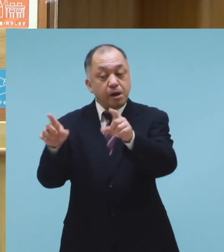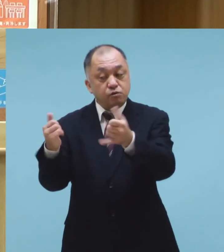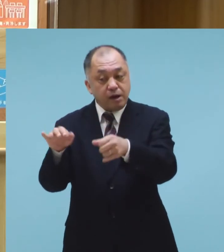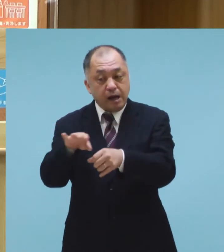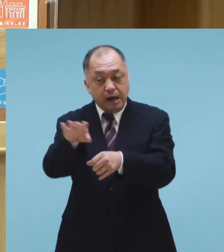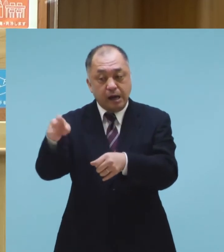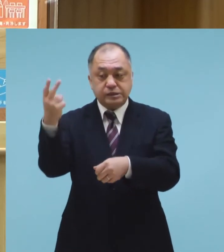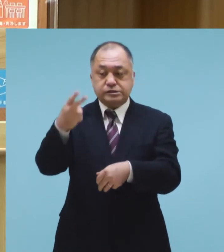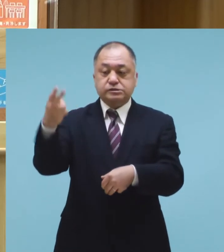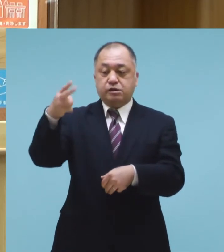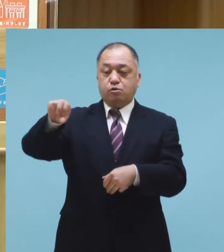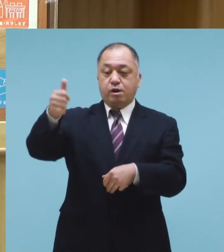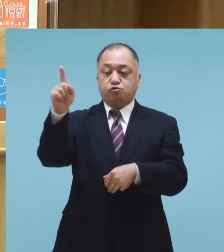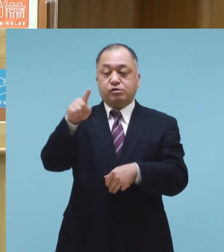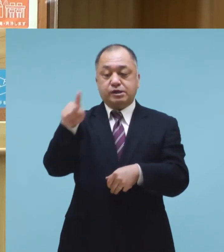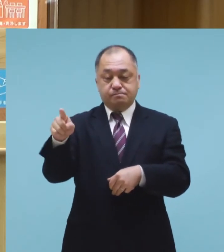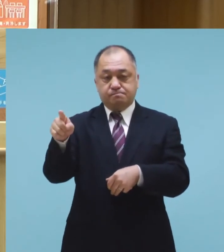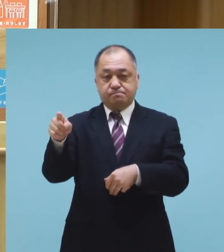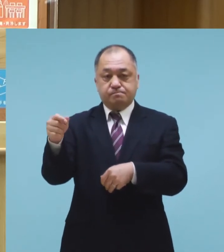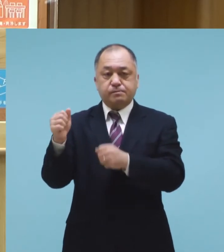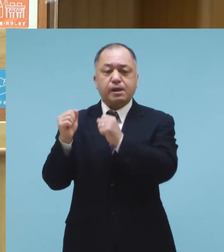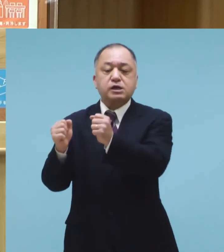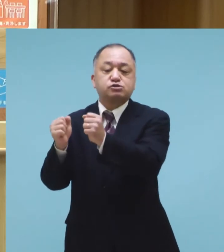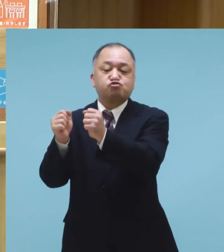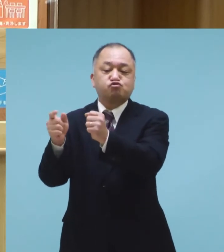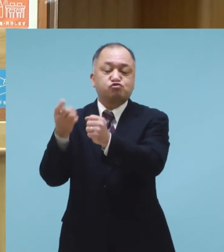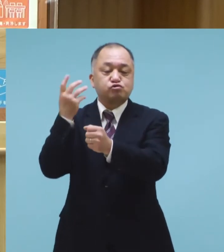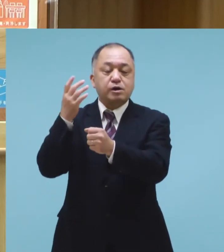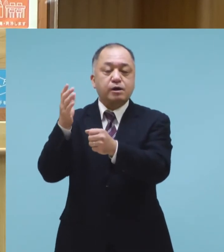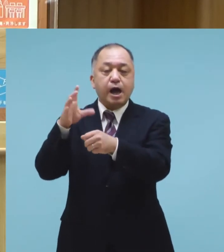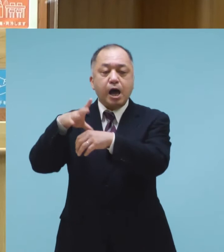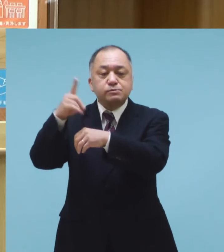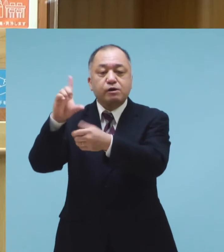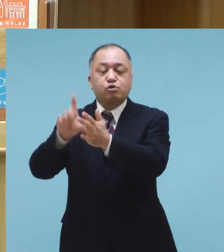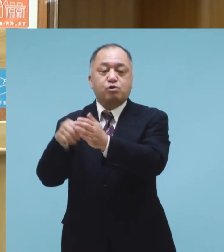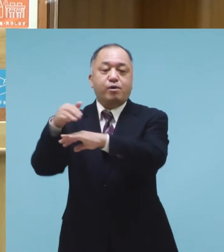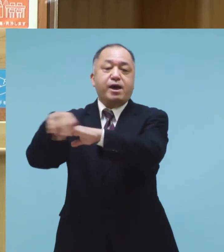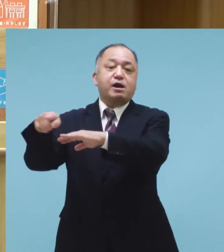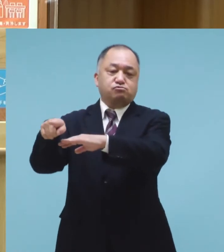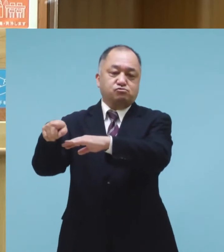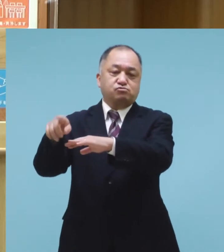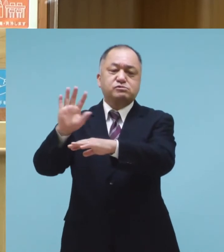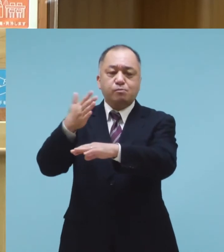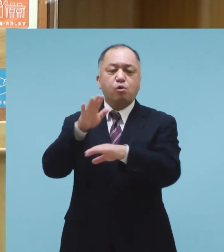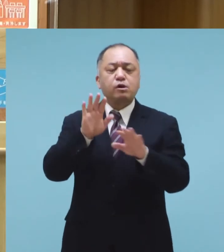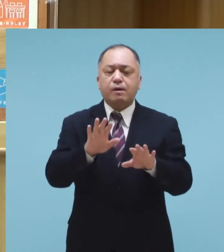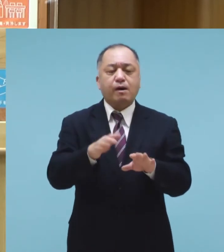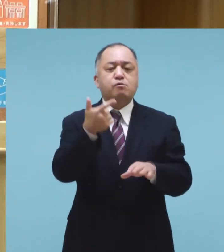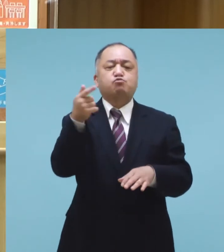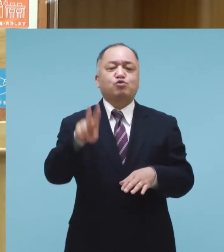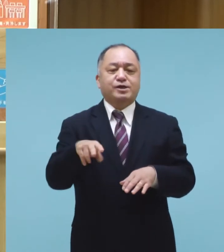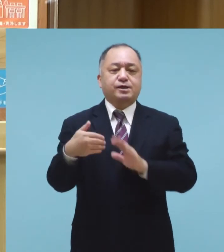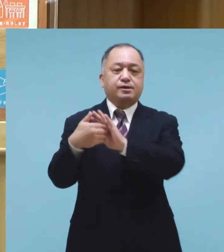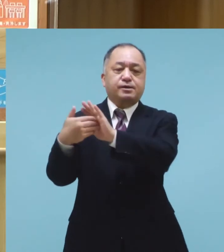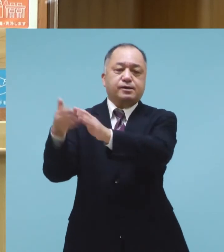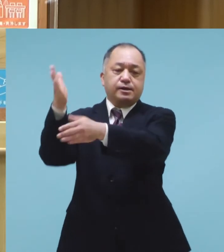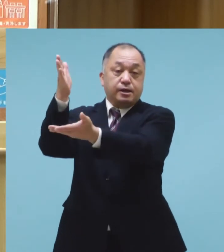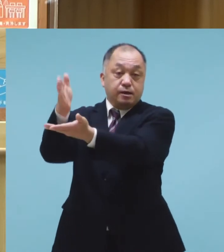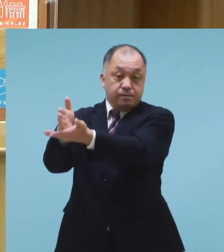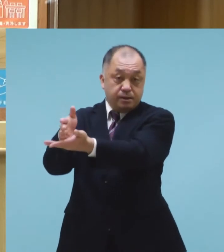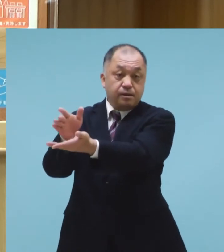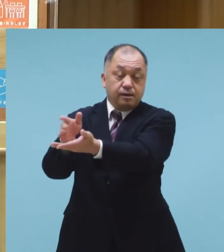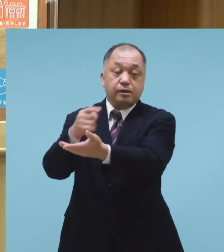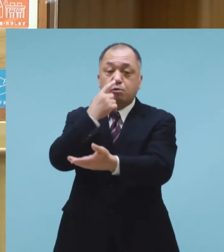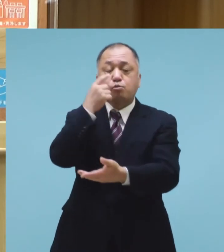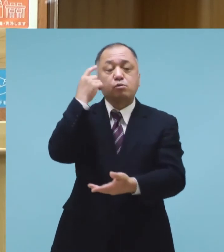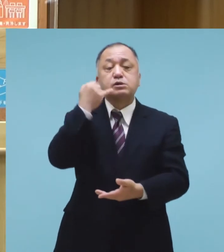して2500人走るってことを当初想定されてましたんで、それはもう無理だということだと私は思